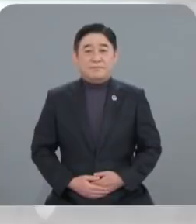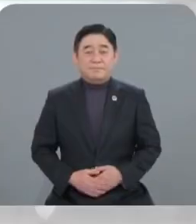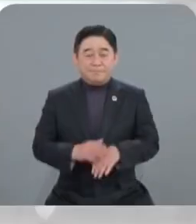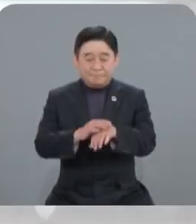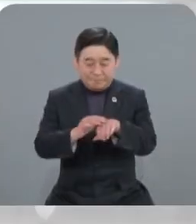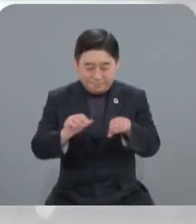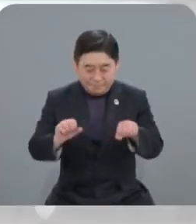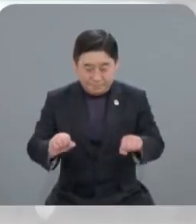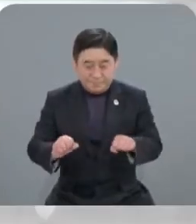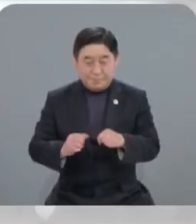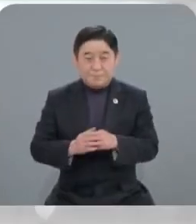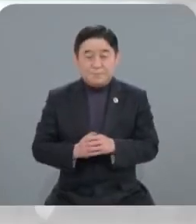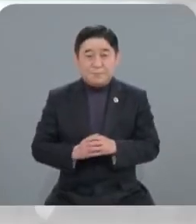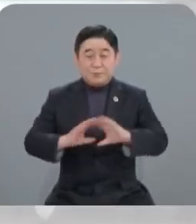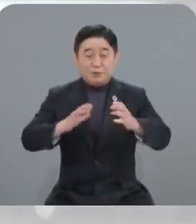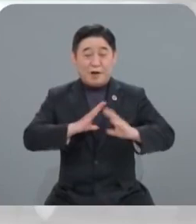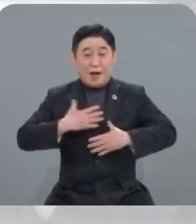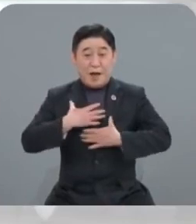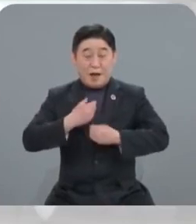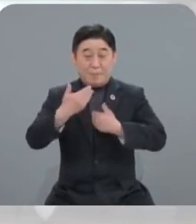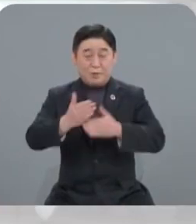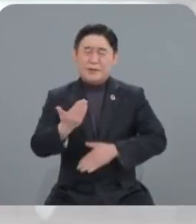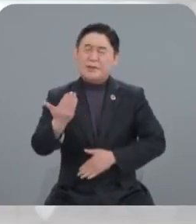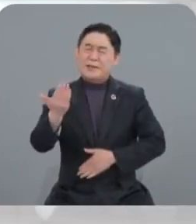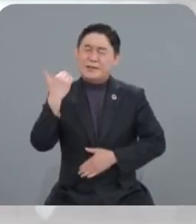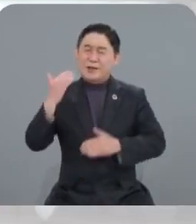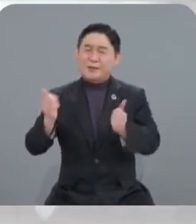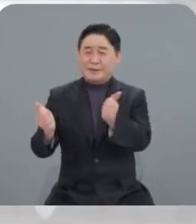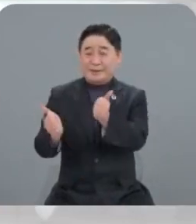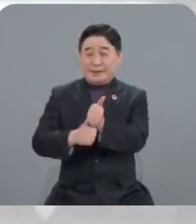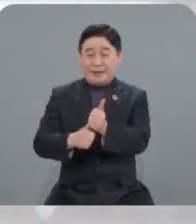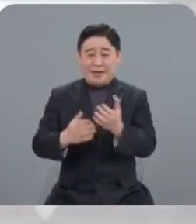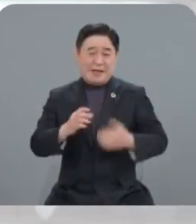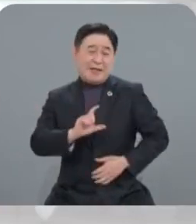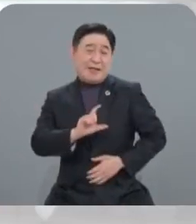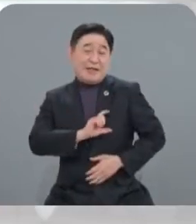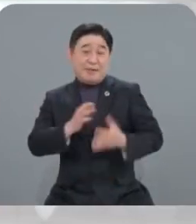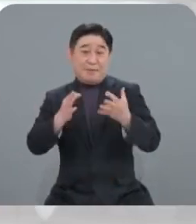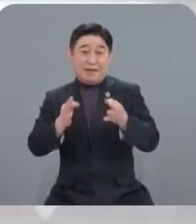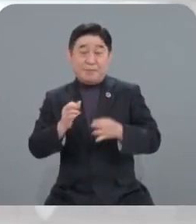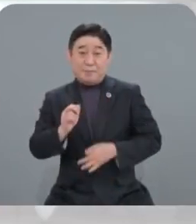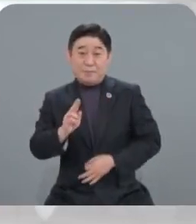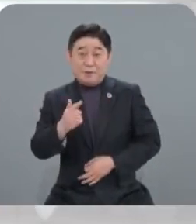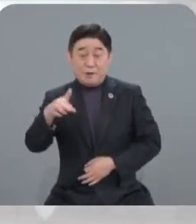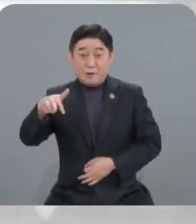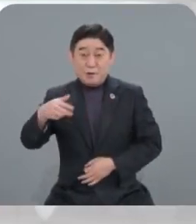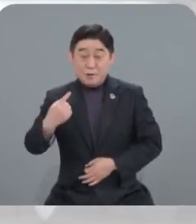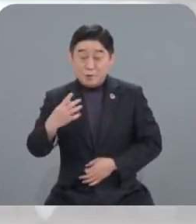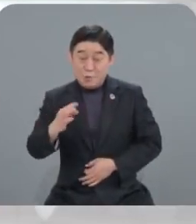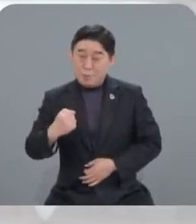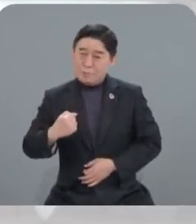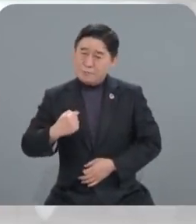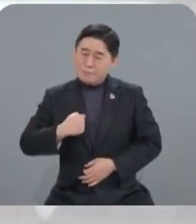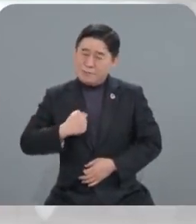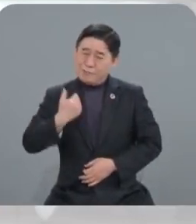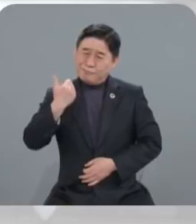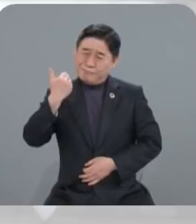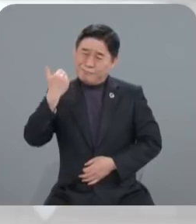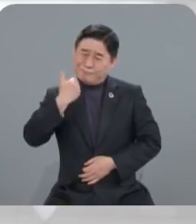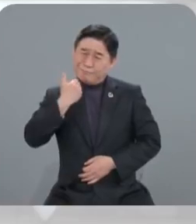안녕하십니까 국가안보실 제 1차장 김현정 입니다 제가 누군지 났어 분도